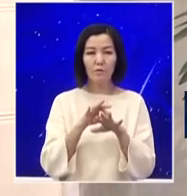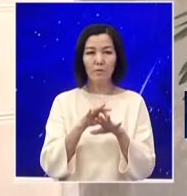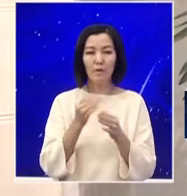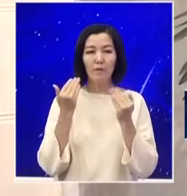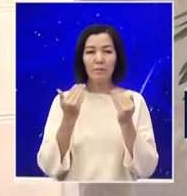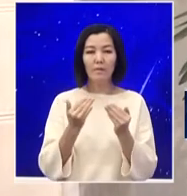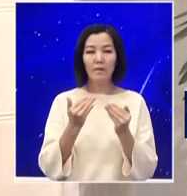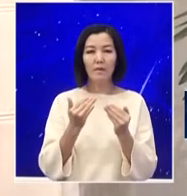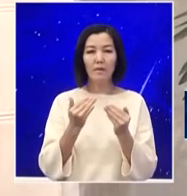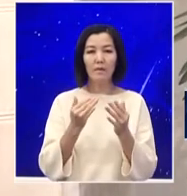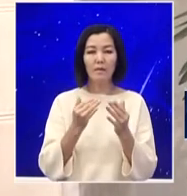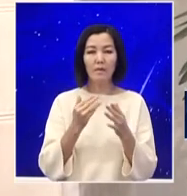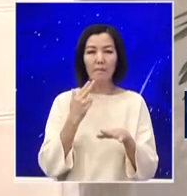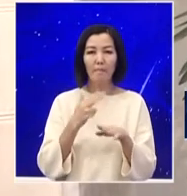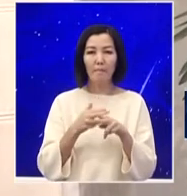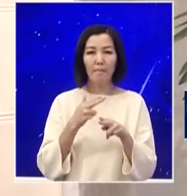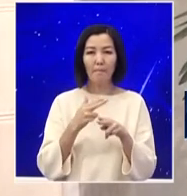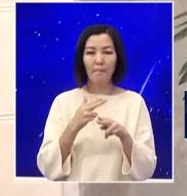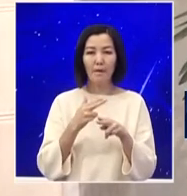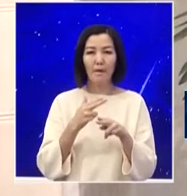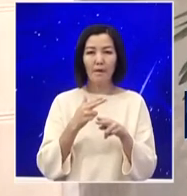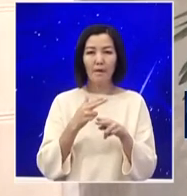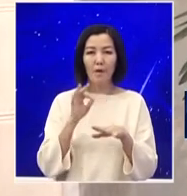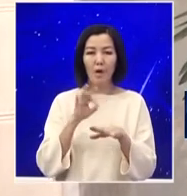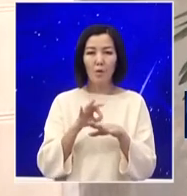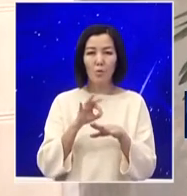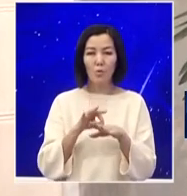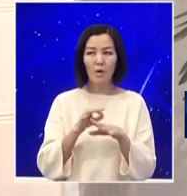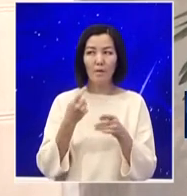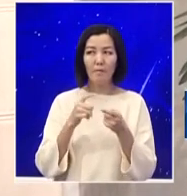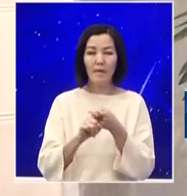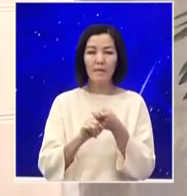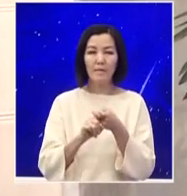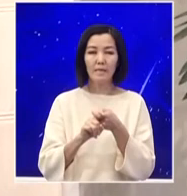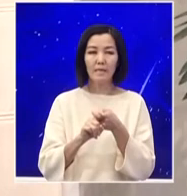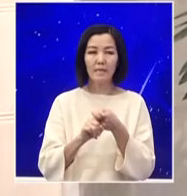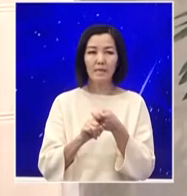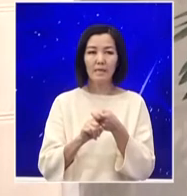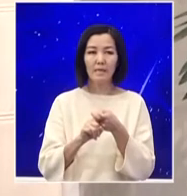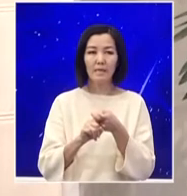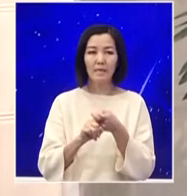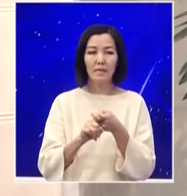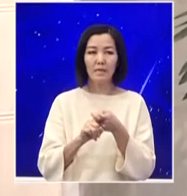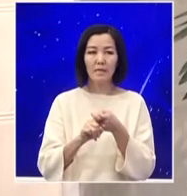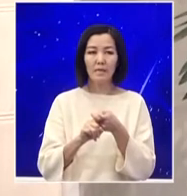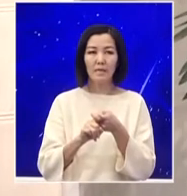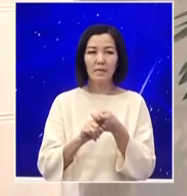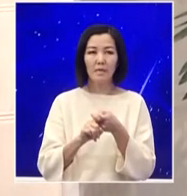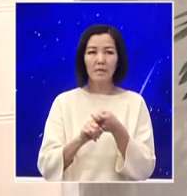мұна неге байланысты. Пандемия деген ауру соған байланысты кішкене